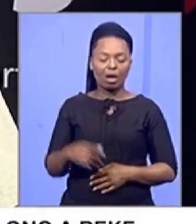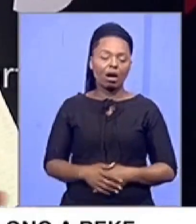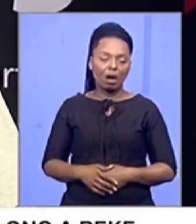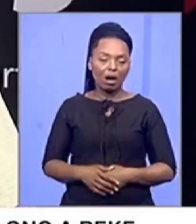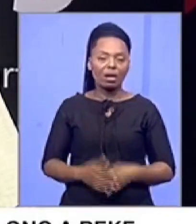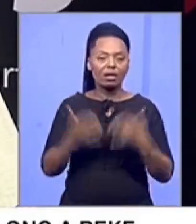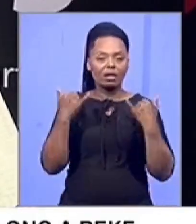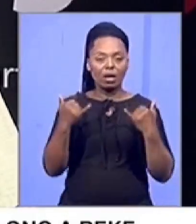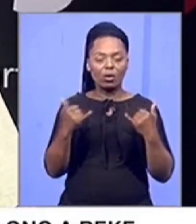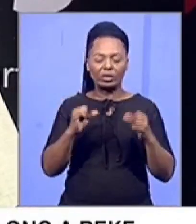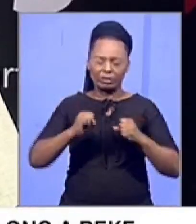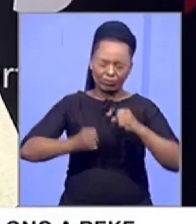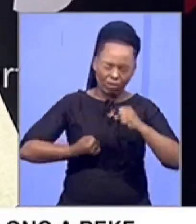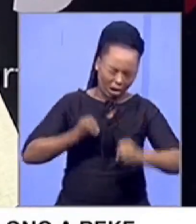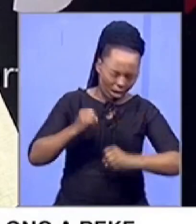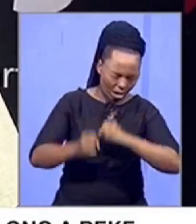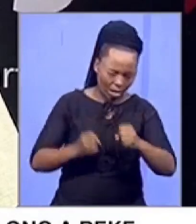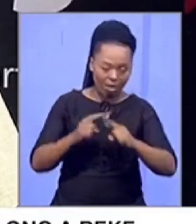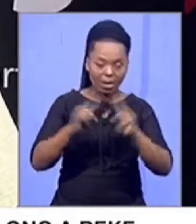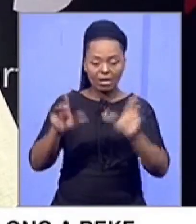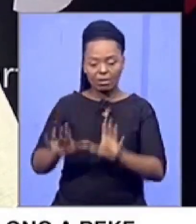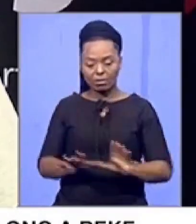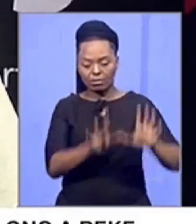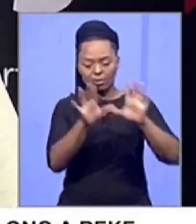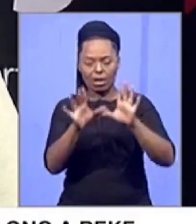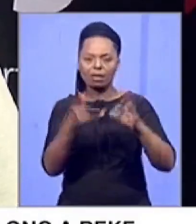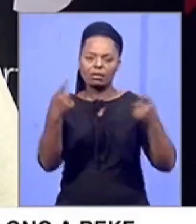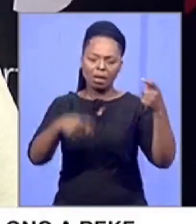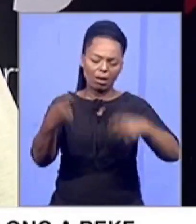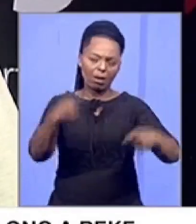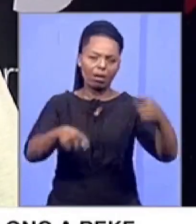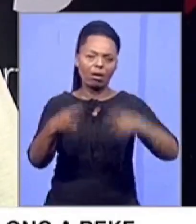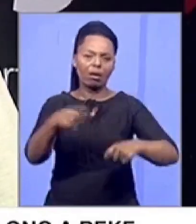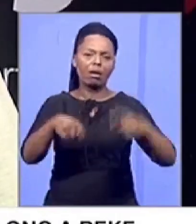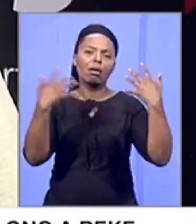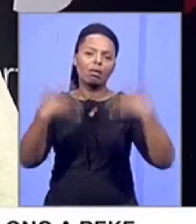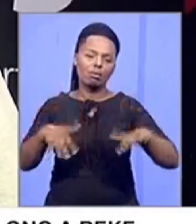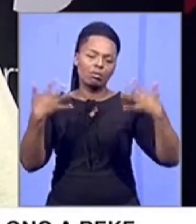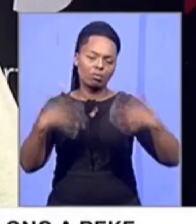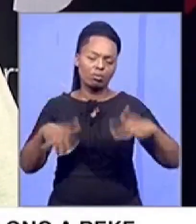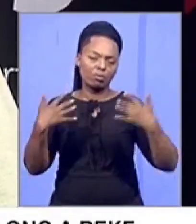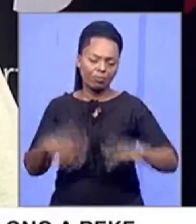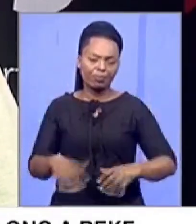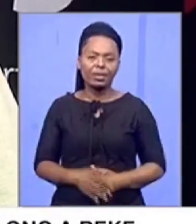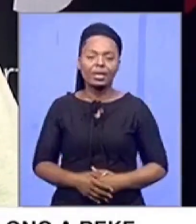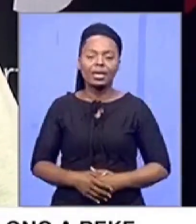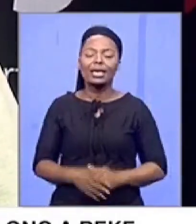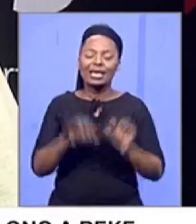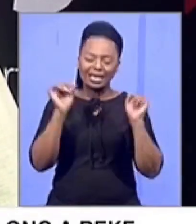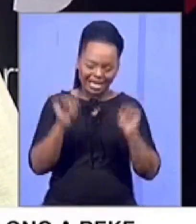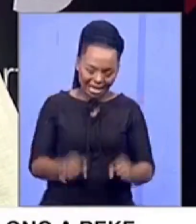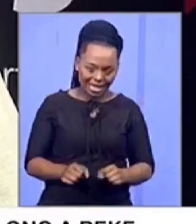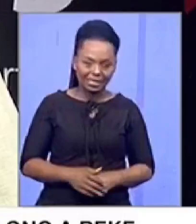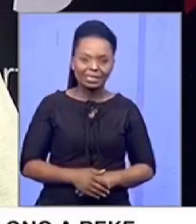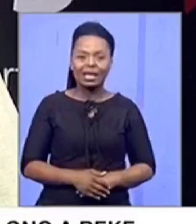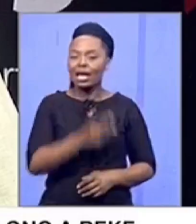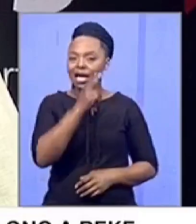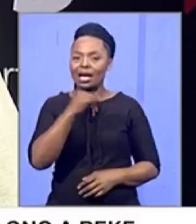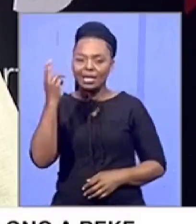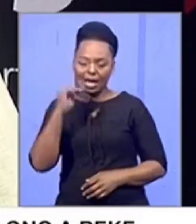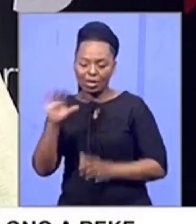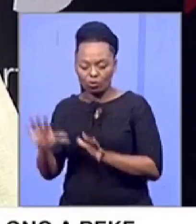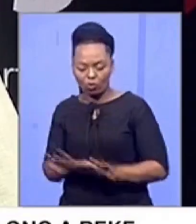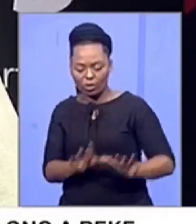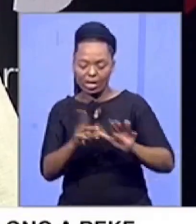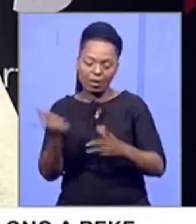ka buima empa kontinenteng ba na le tshebetso entle ha ke katlego entle ya hore ba sebetsa hantle